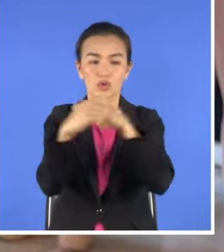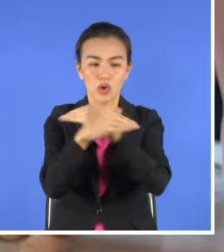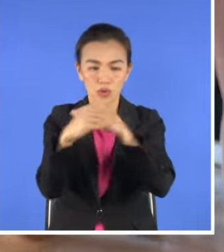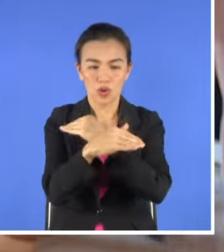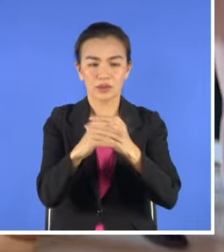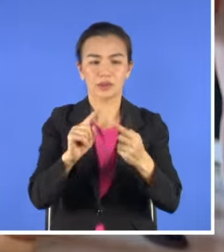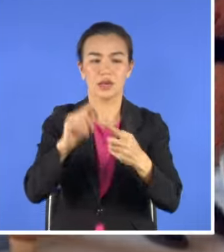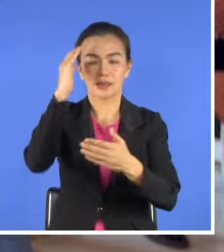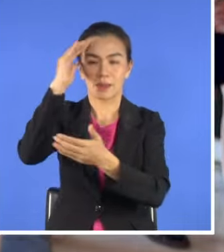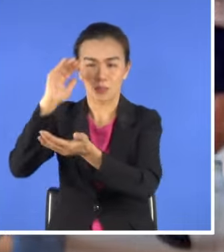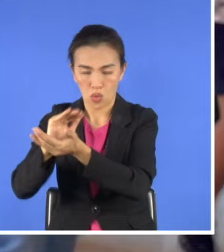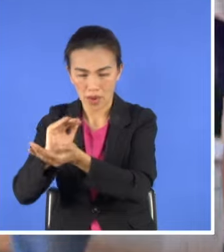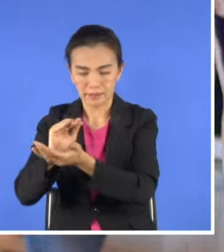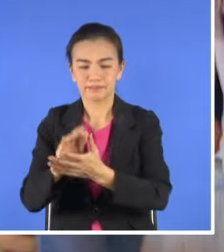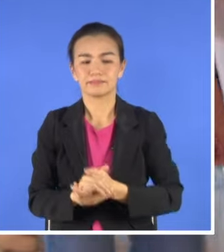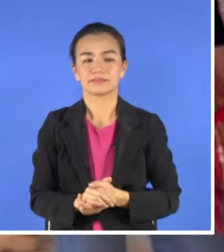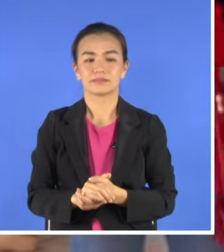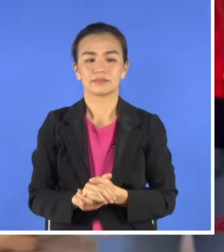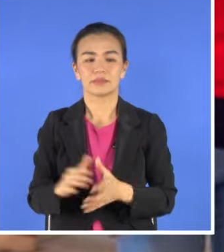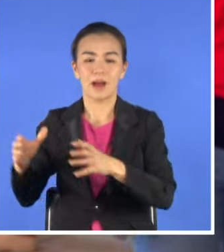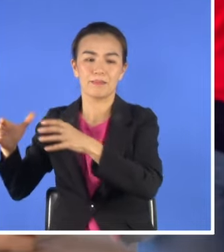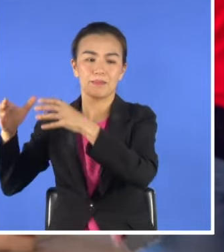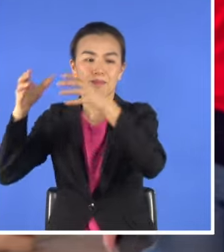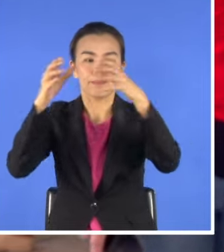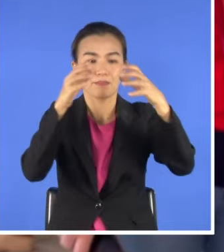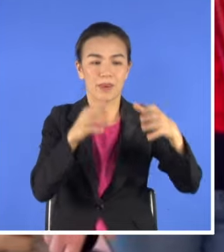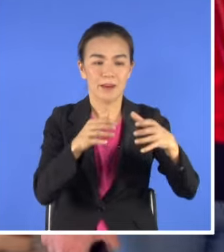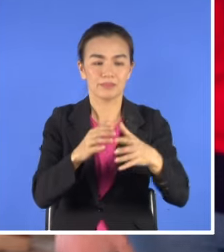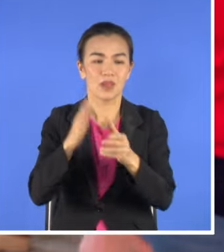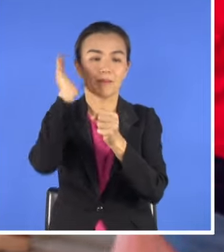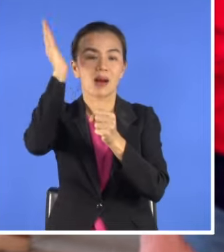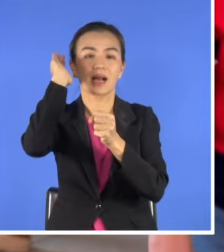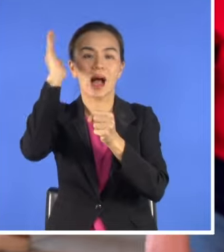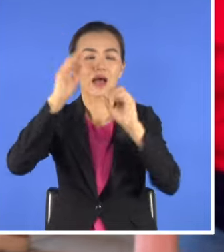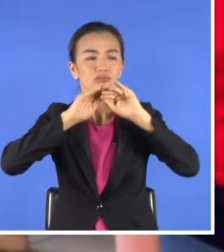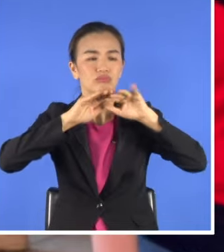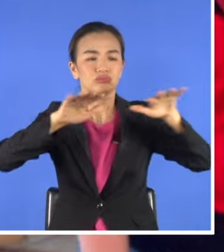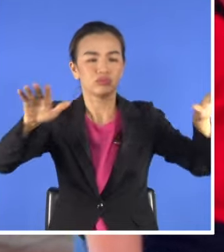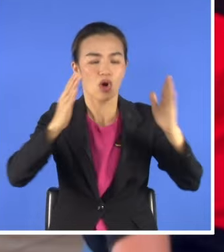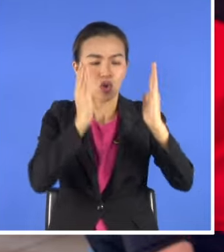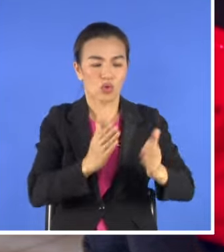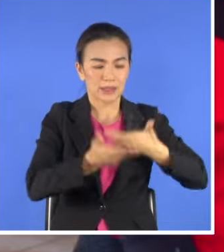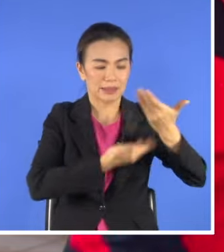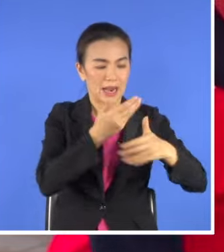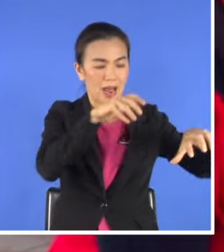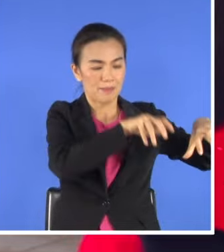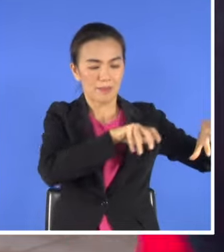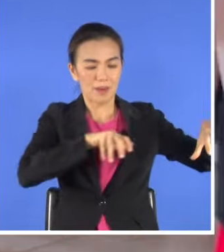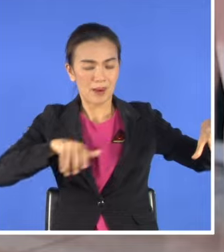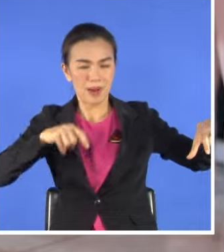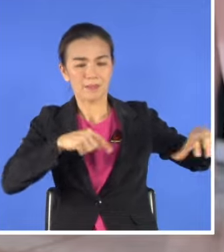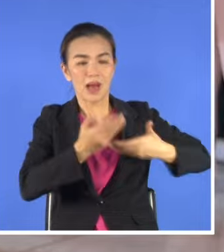เจ้าหน้าที่ตำรวจเข้าพื้นที่แล้วก็บอกกับผู้ค้าถนนคาม้อยว่